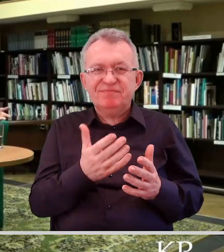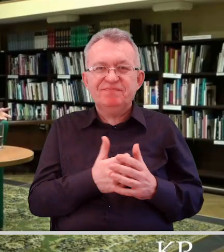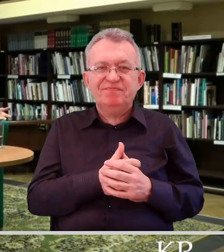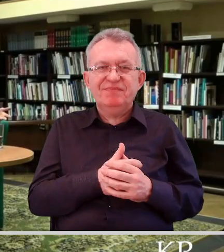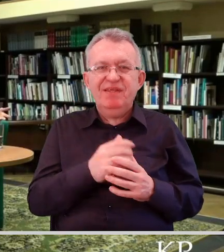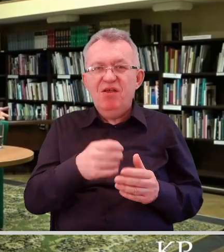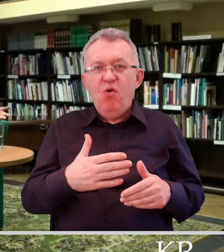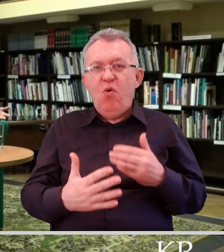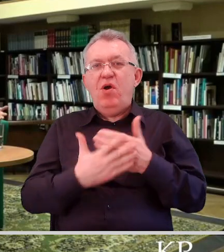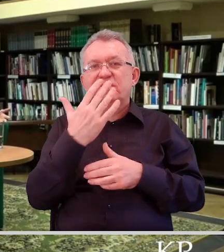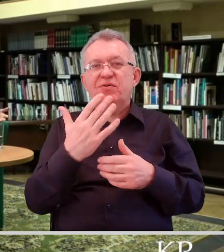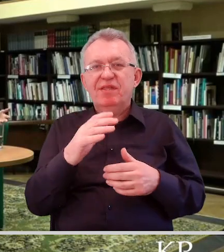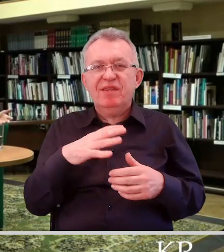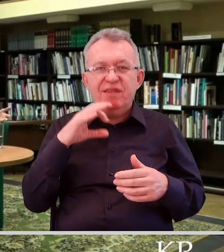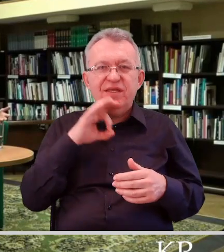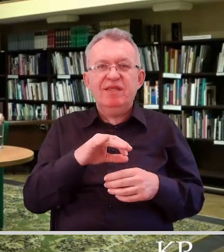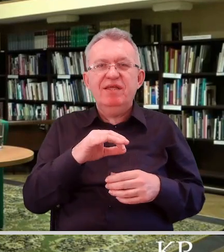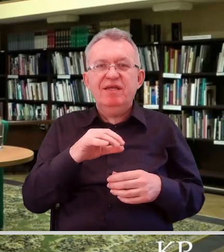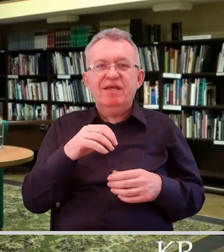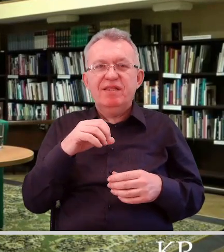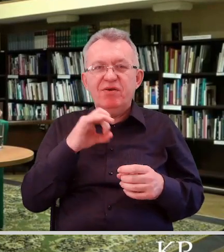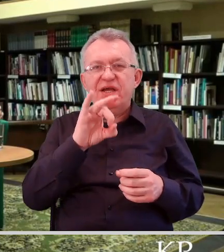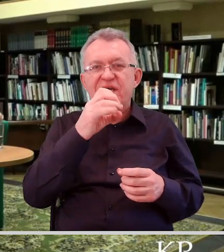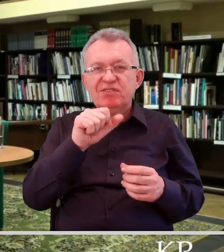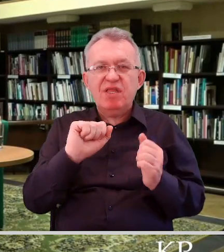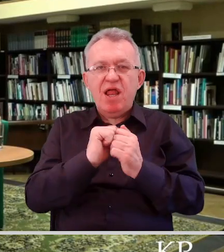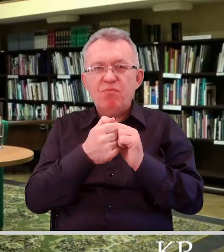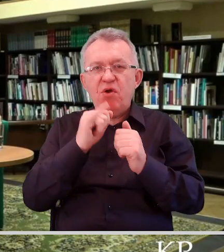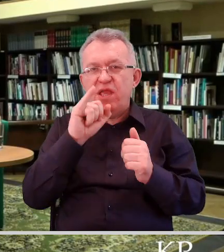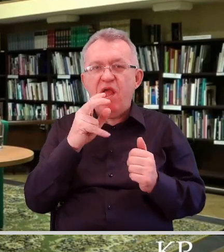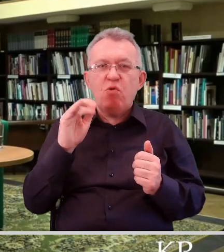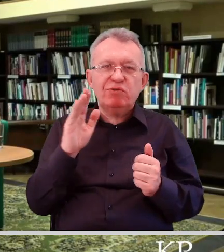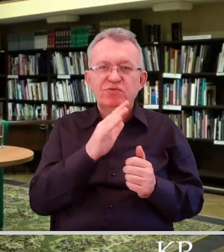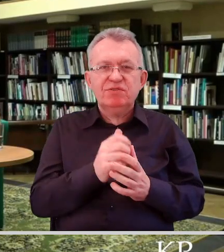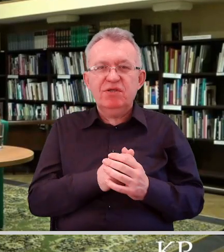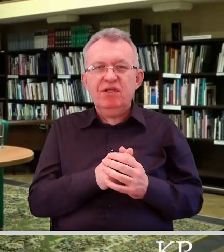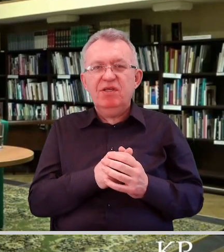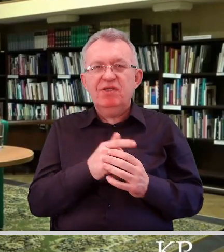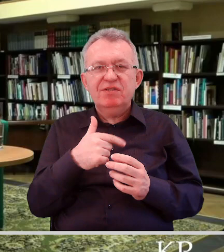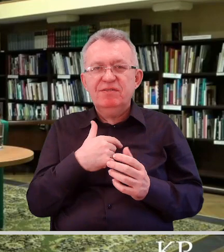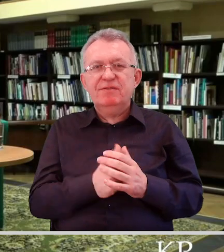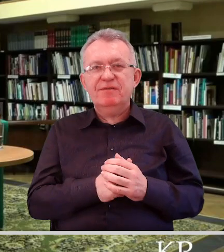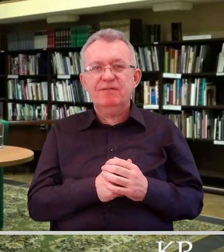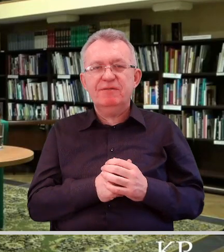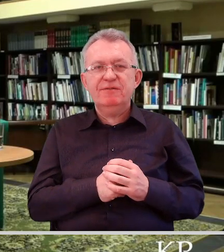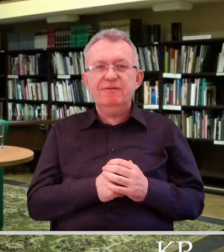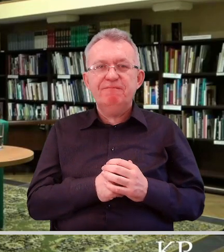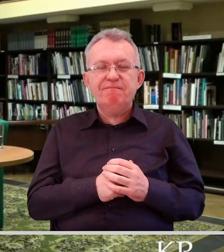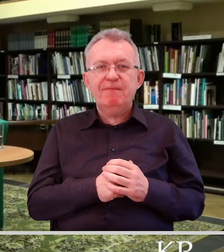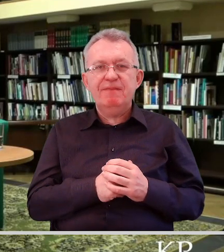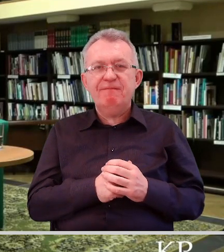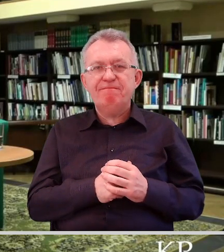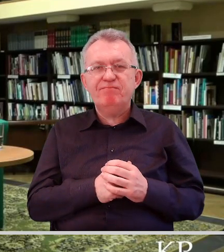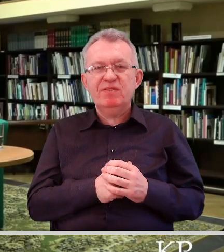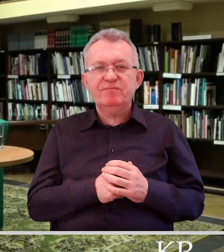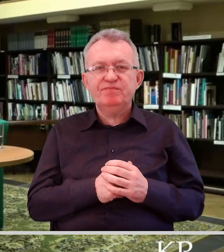potem nagle się okazało, że najgorzej to mieć na imię Grażyna lub Janusz, co już mi nie grozi. I opisałam w